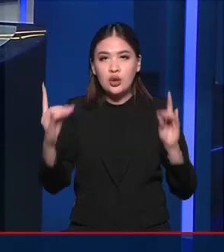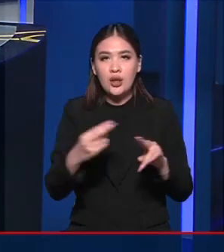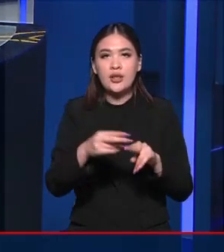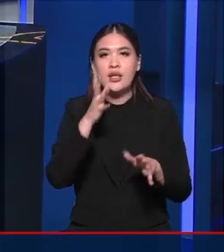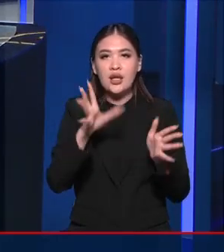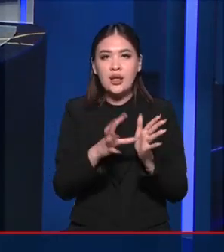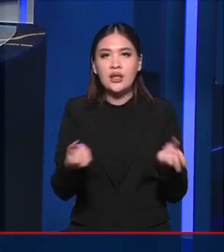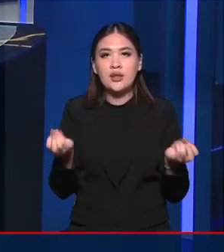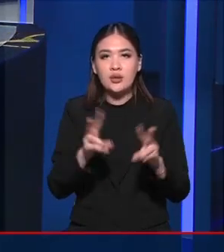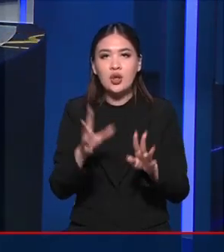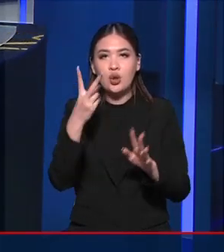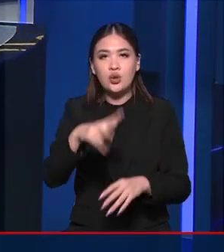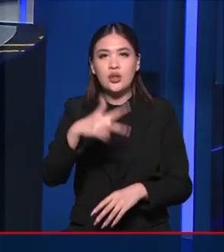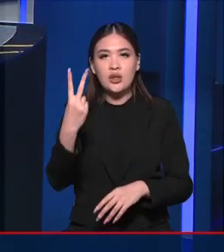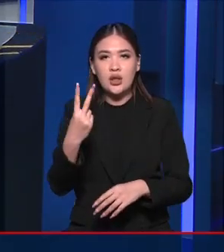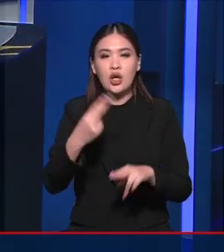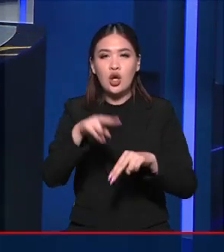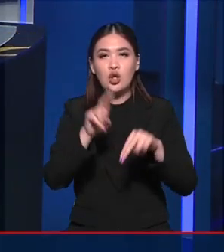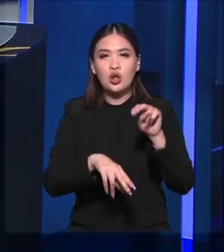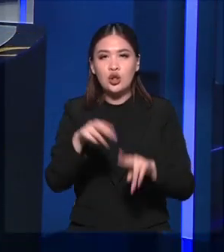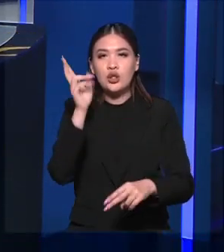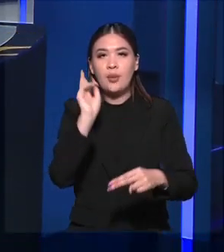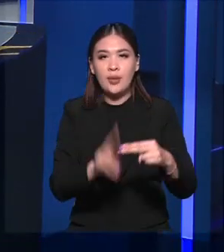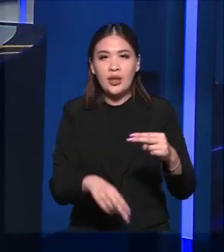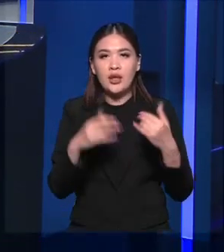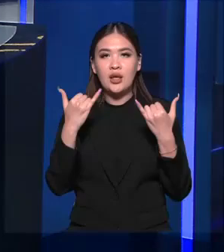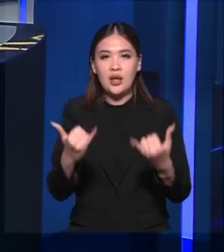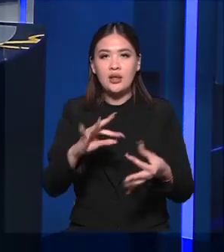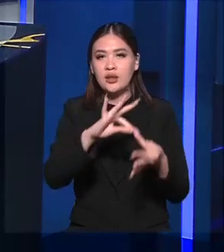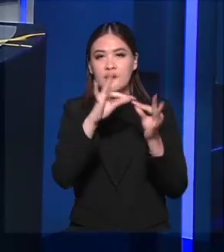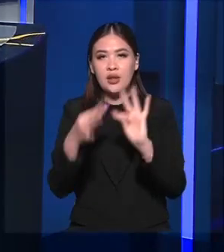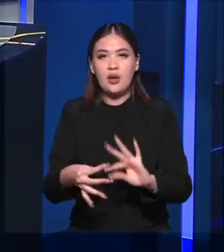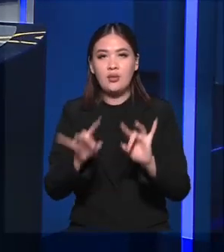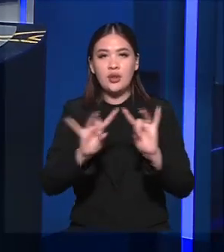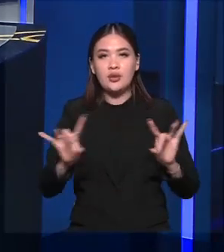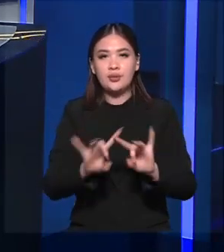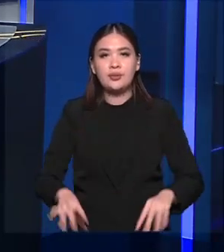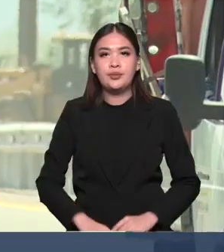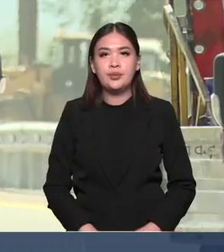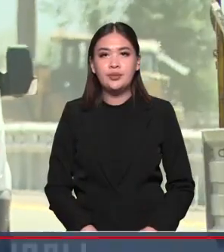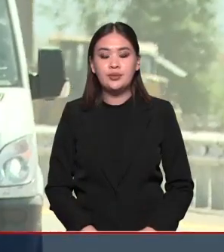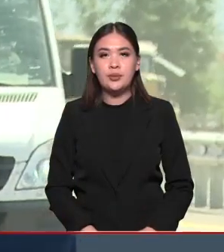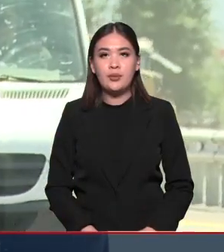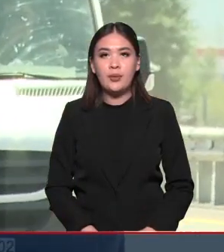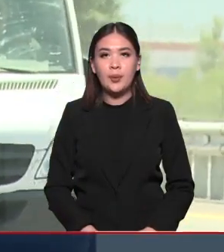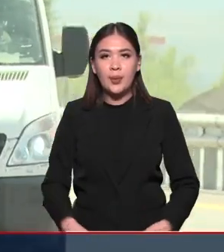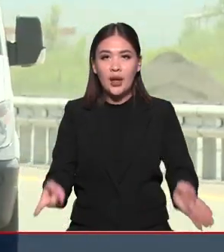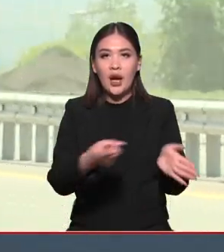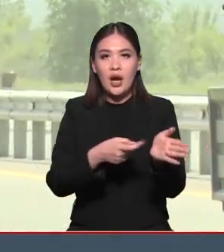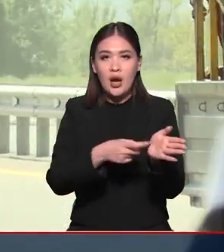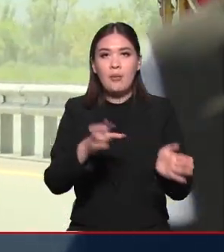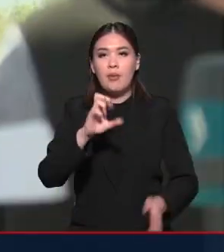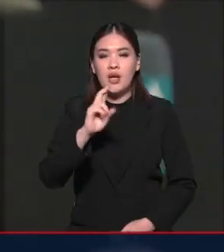арналған 32 жол өткелінің де құрылысы бітті. Әріптесім Зұлқарна Ермұрат тарқатады. Қарағанды мен